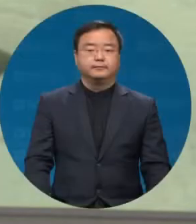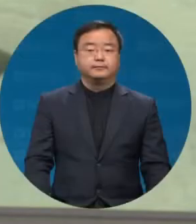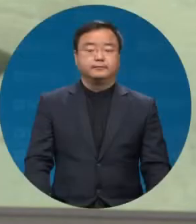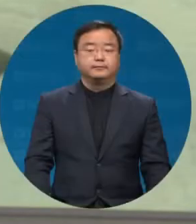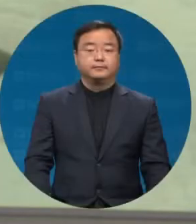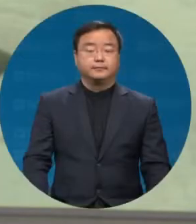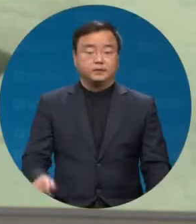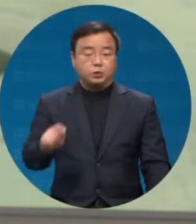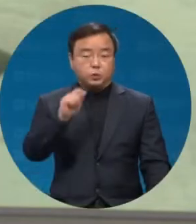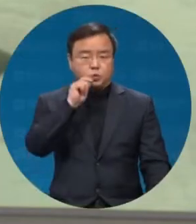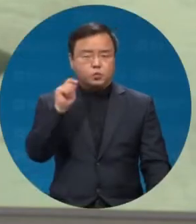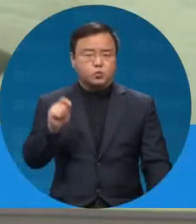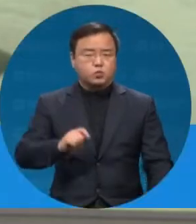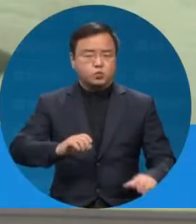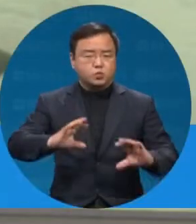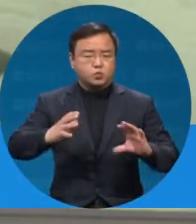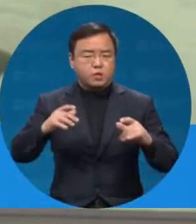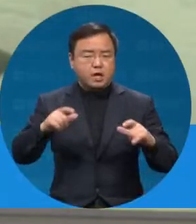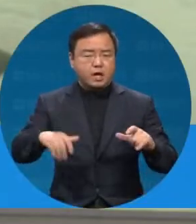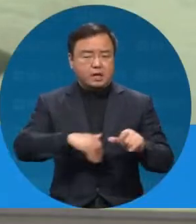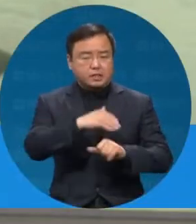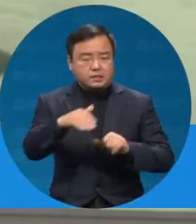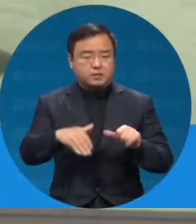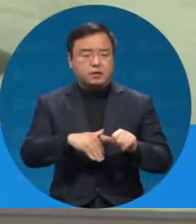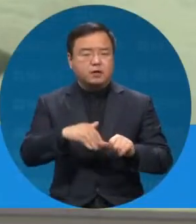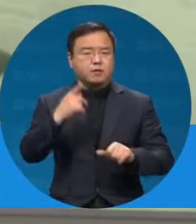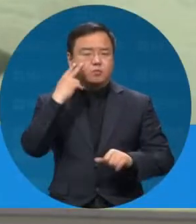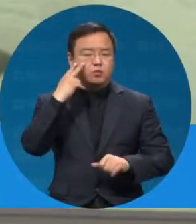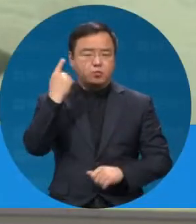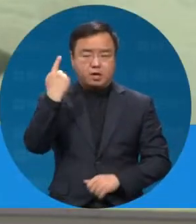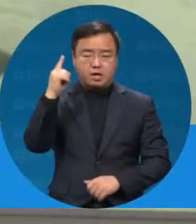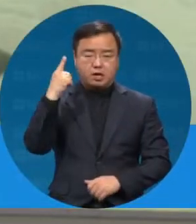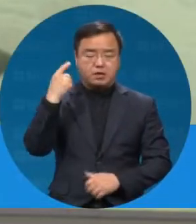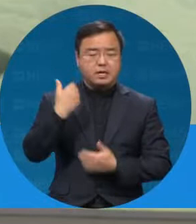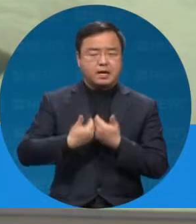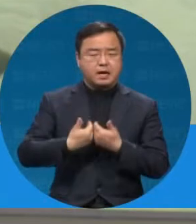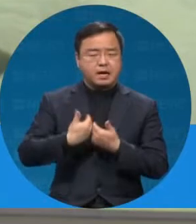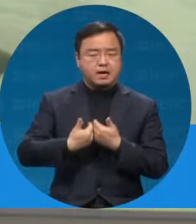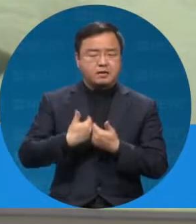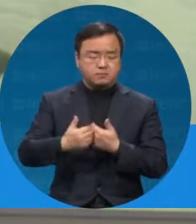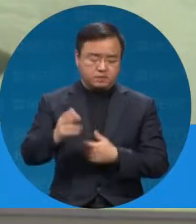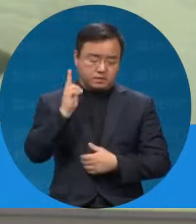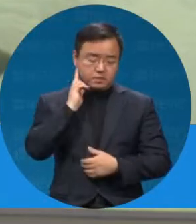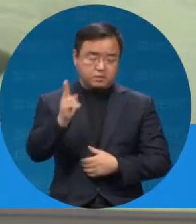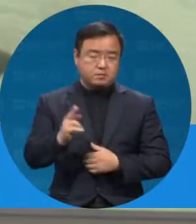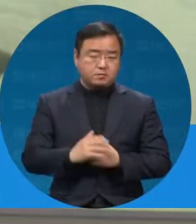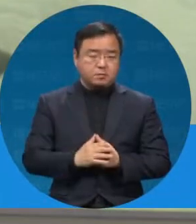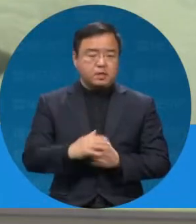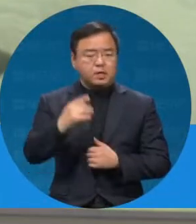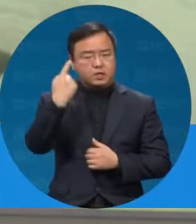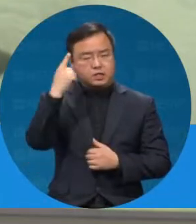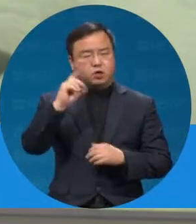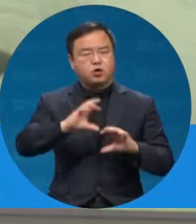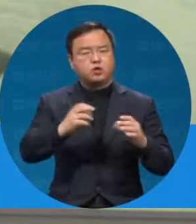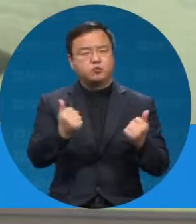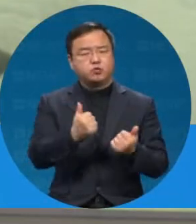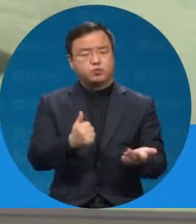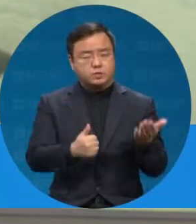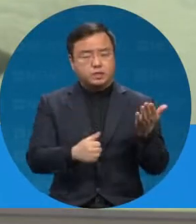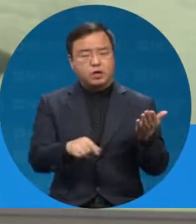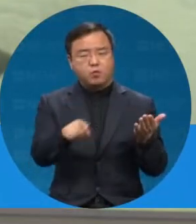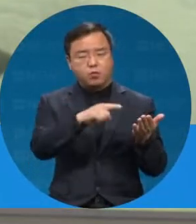4 우크라이나 를 둘러싼 미국과 러시아의 갈등이 심화 하고 있습니다 너 샤 상우는 해외 파병을 승리했고